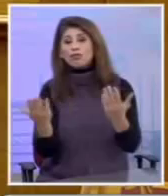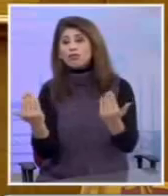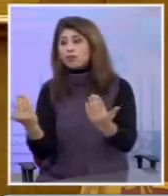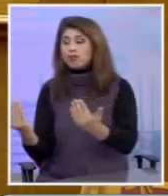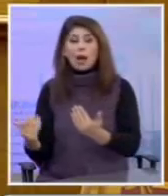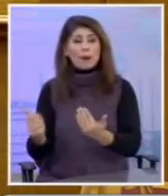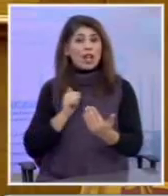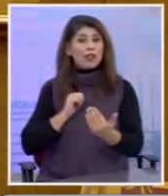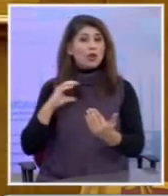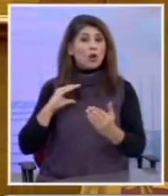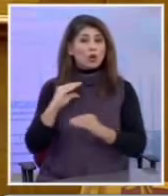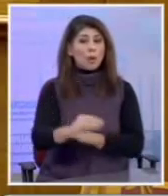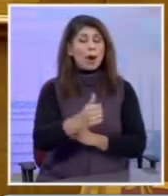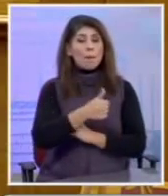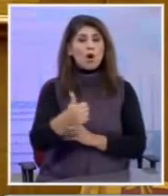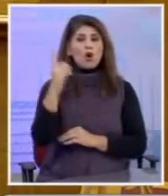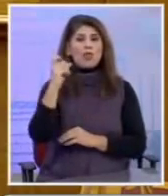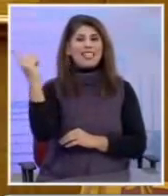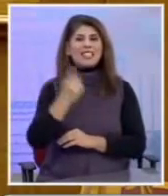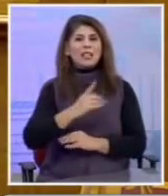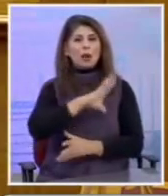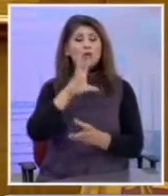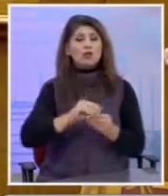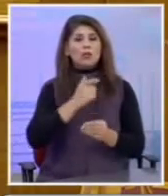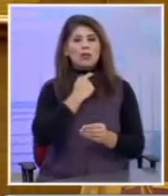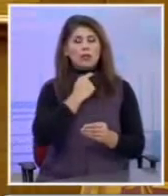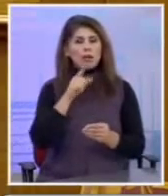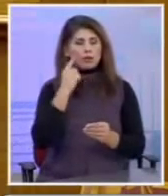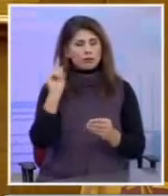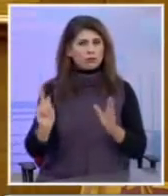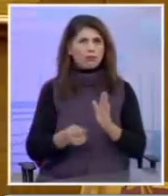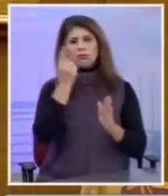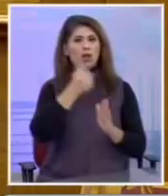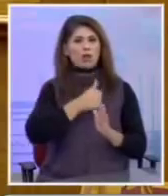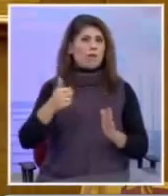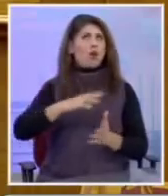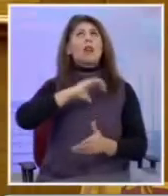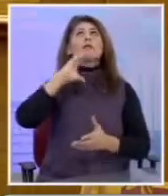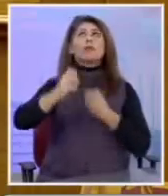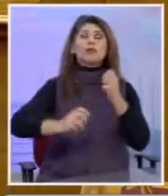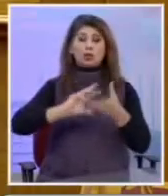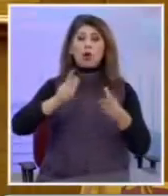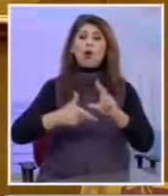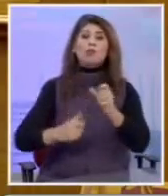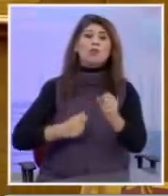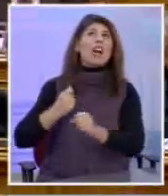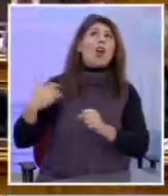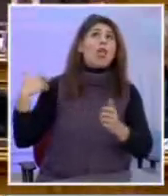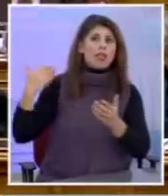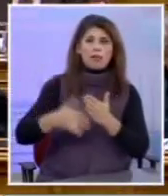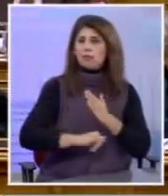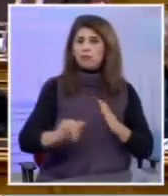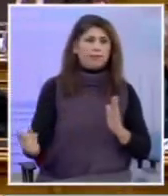τομέα μόλις το 10% των συνολικών αναγκών τους. Επίσης πρωτοφανές στα χρονικά. Να θυμίσω